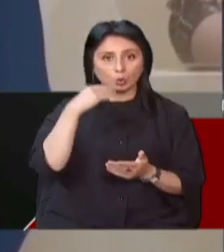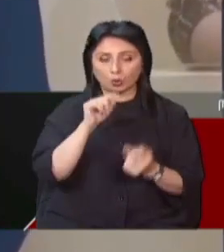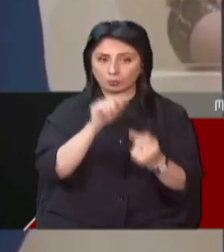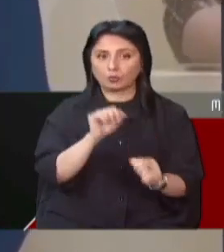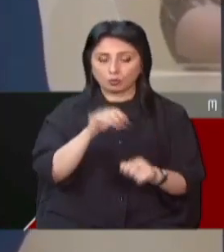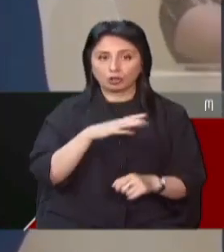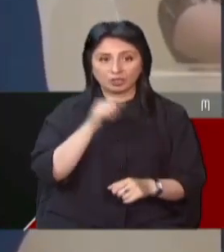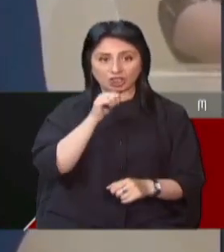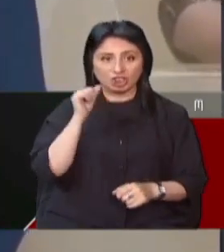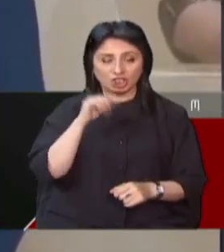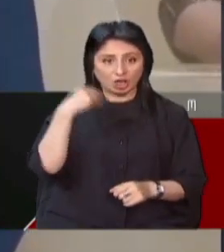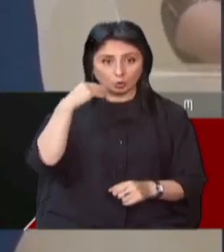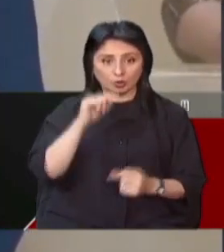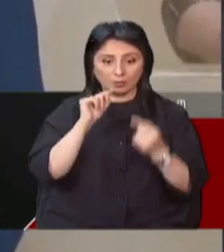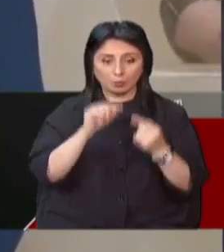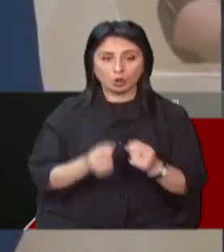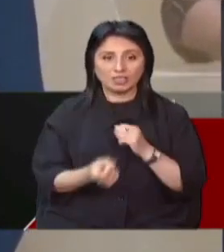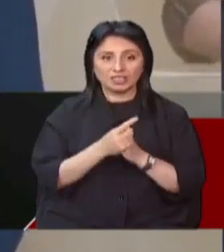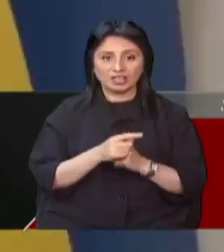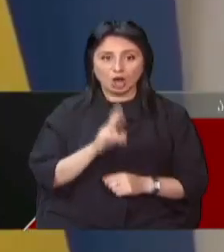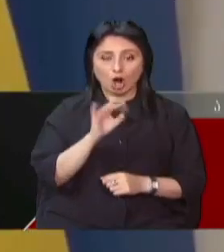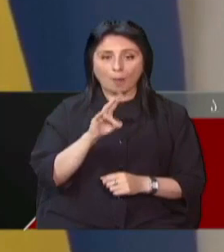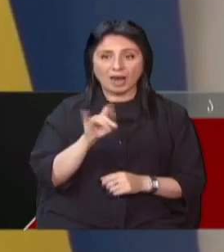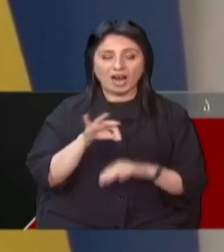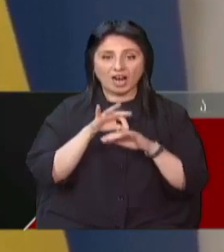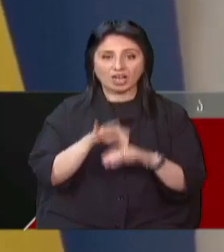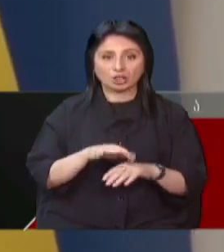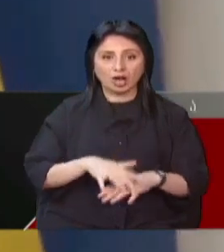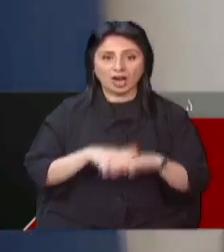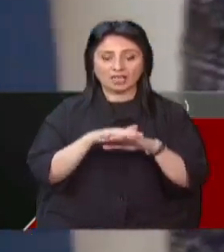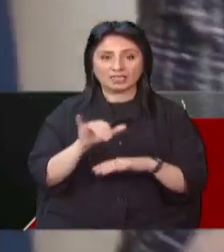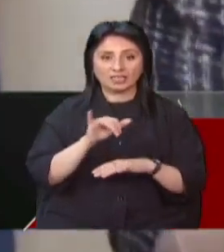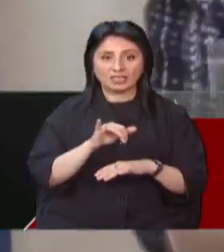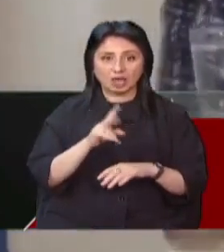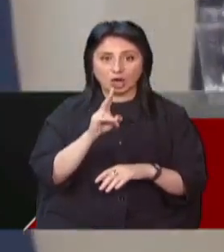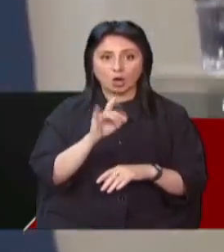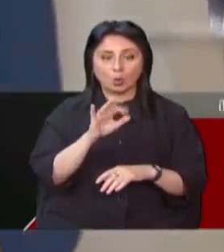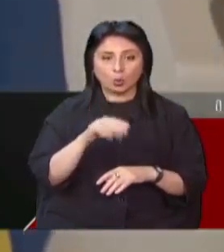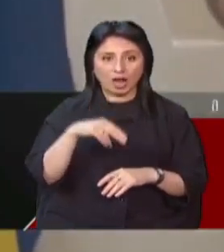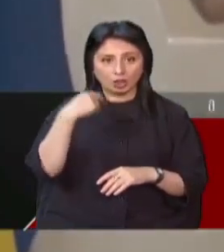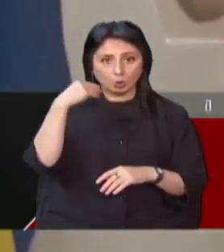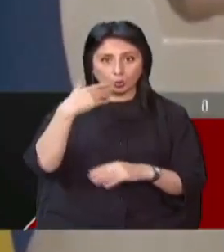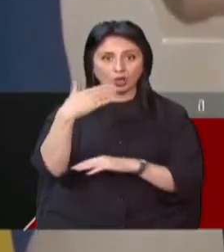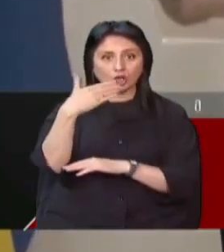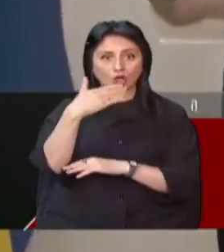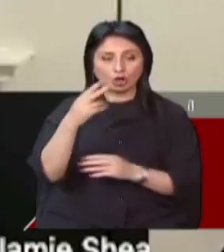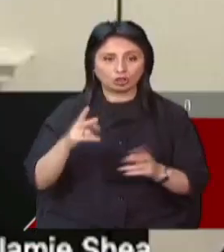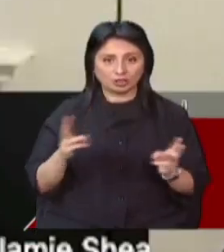გამოვიდეს. შარშან ანკარაში პროტესტი გამოიწვია კოპენჰაგენში ჩატარებულმა აქციამ, სადაც ყურანი და თურქეთის დროშები